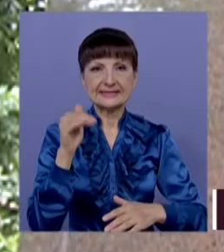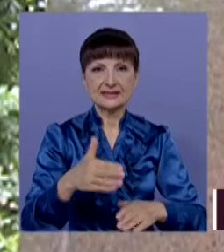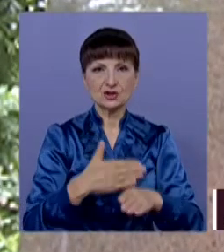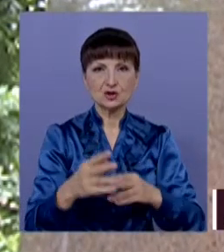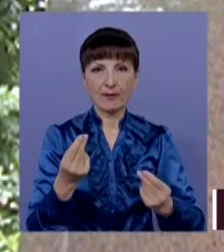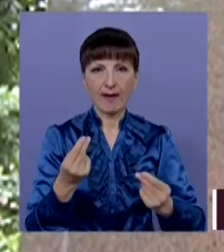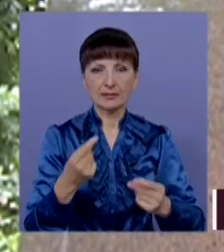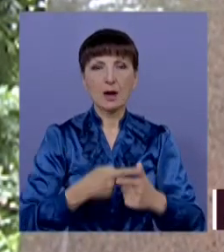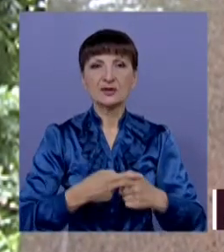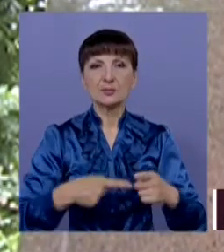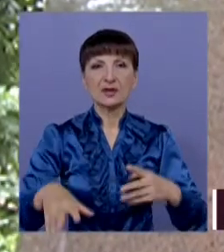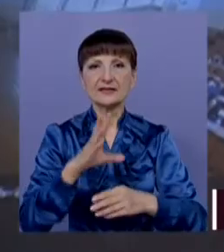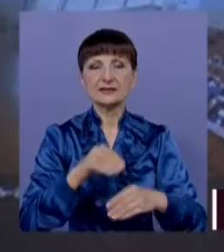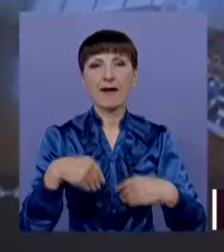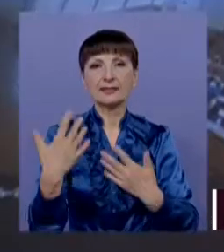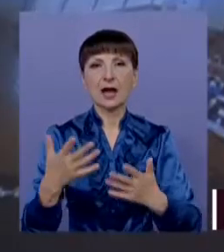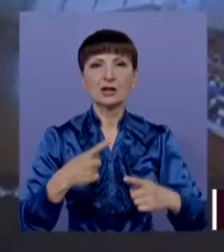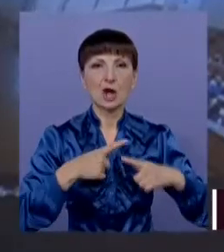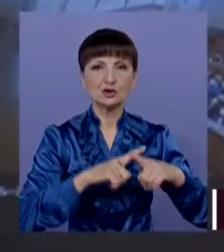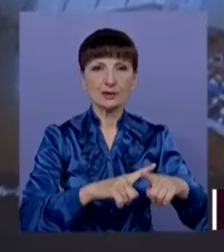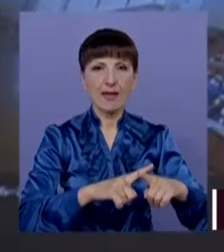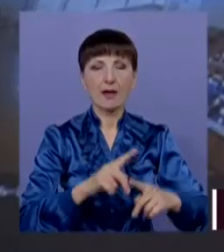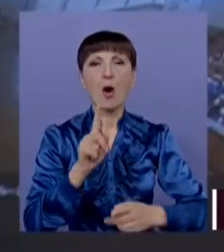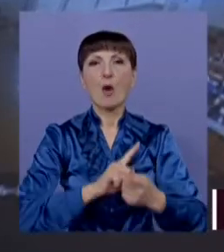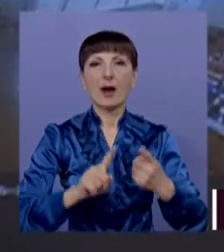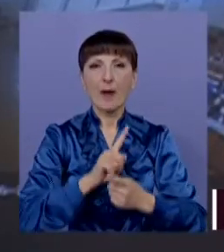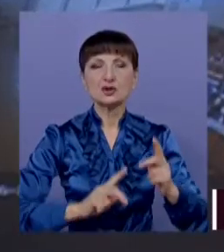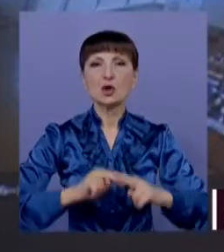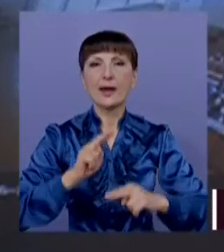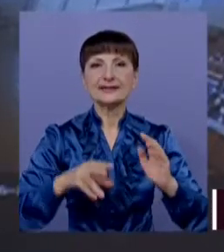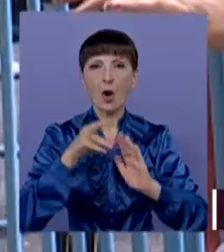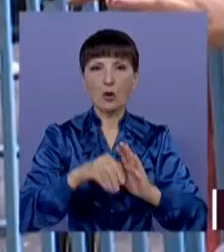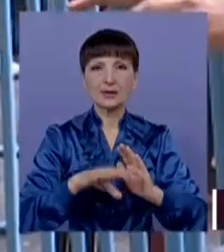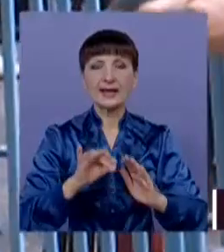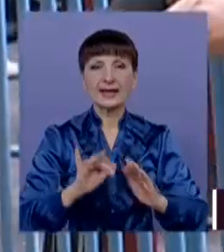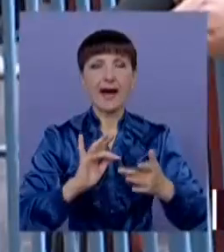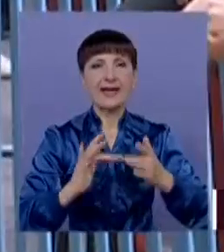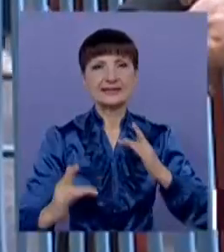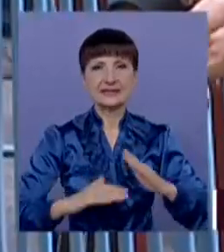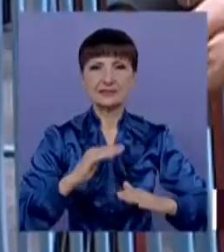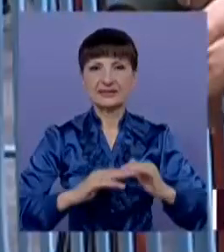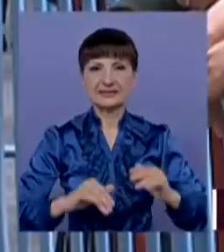грантов. Почти половину из них отдали на инженерные, обрабатывающие, строительные отрасли и IT-специальности.